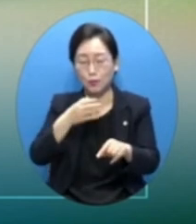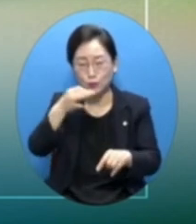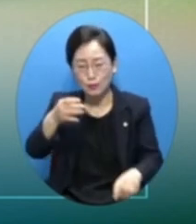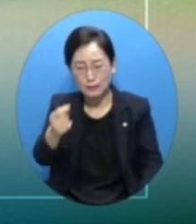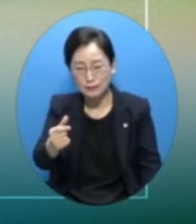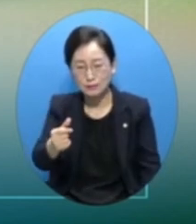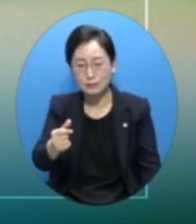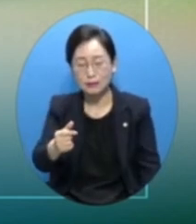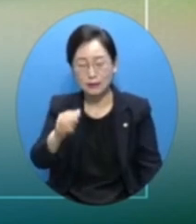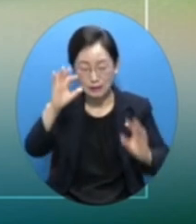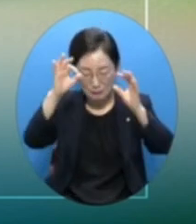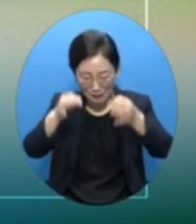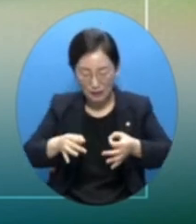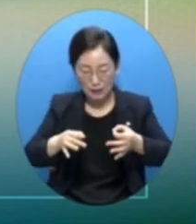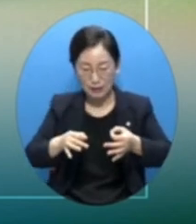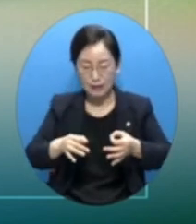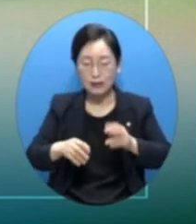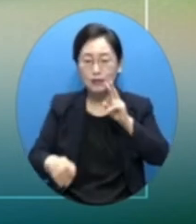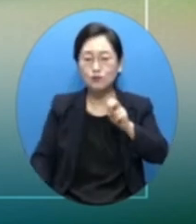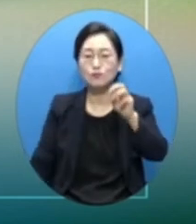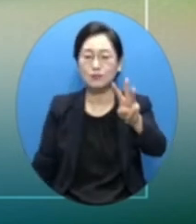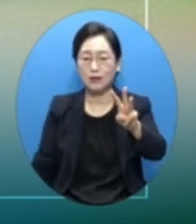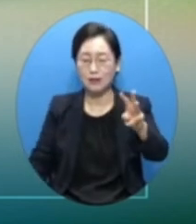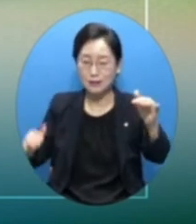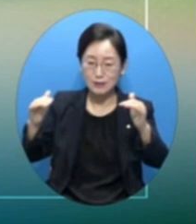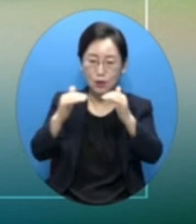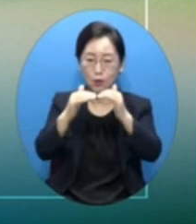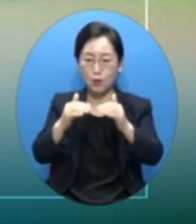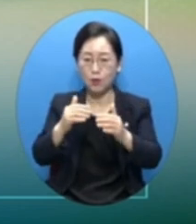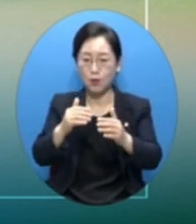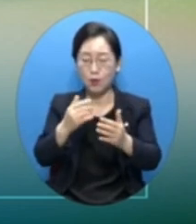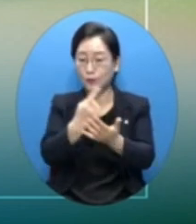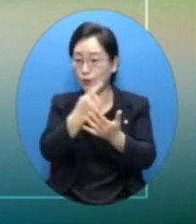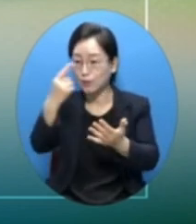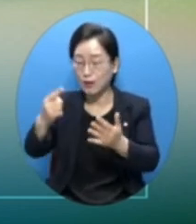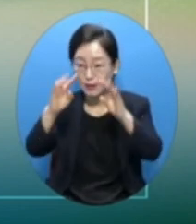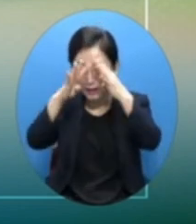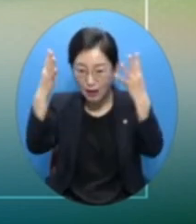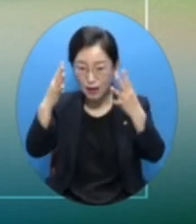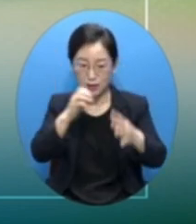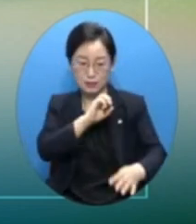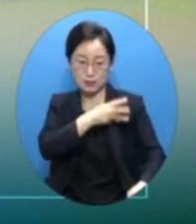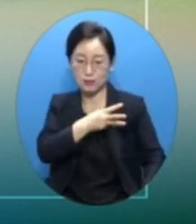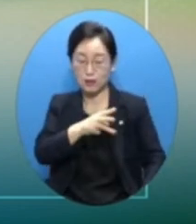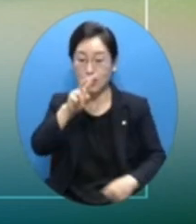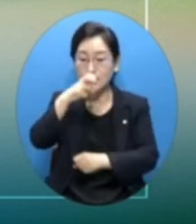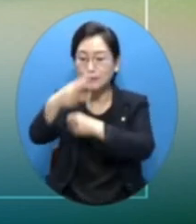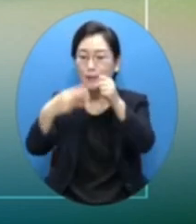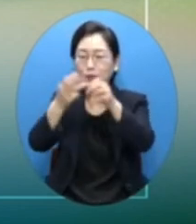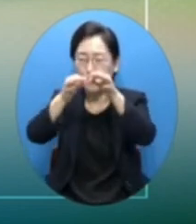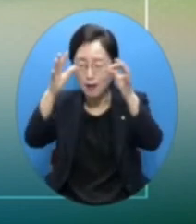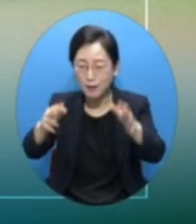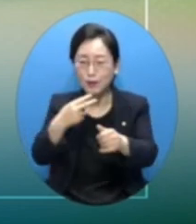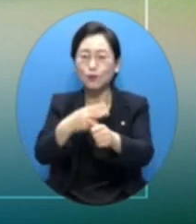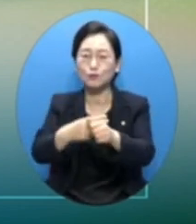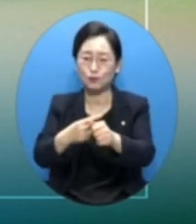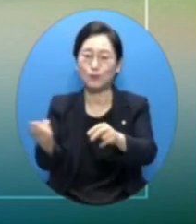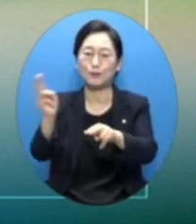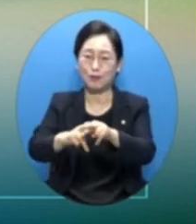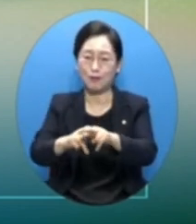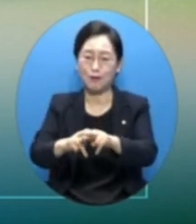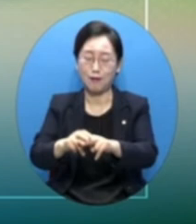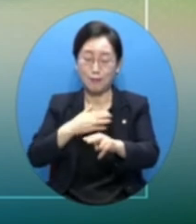한 번 깨달았다. 23세 사고를 만나고 떠나게 된 이화여자 대학교에 23년 만에 교수로 돌아왔다. 모교에서 가르치는